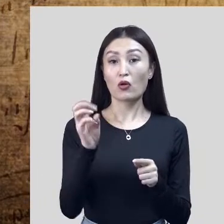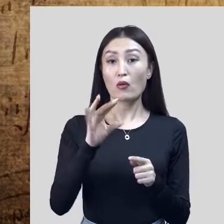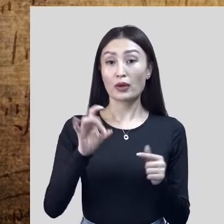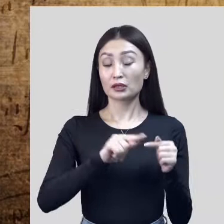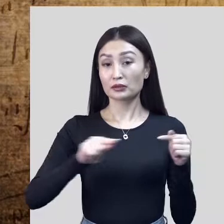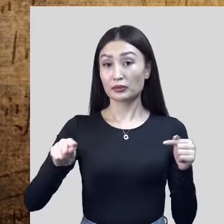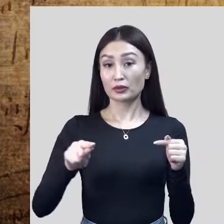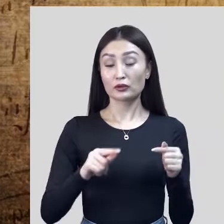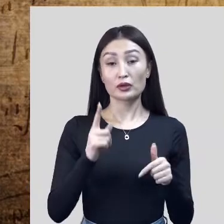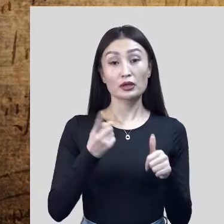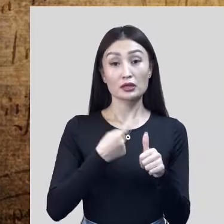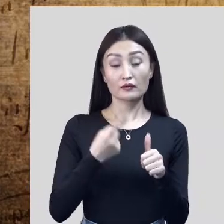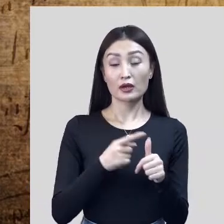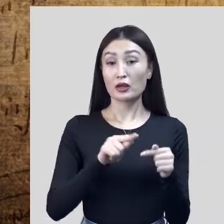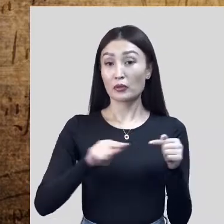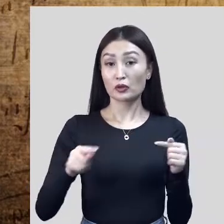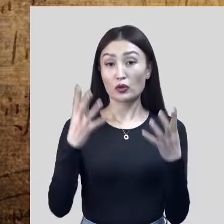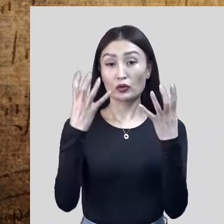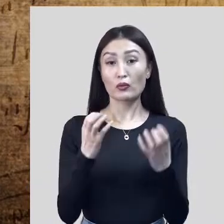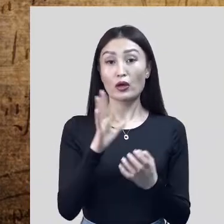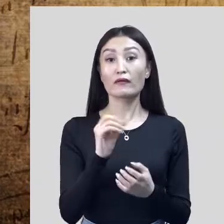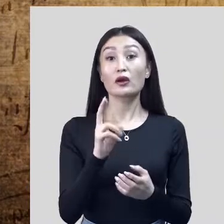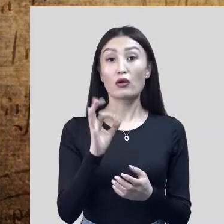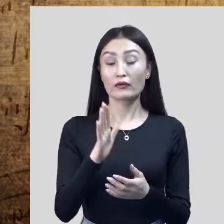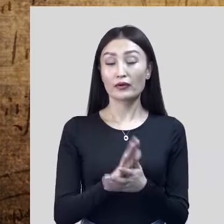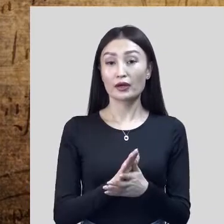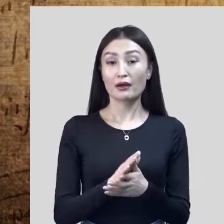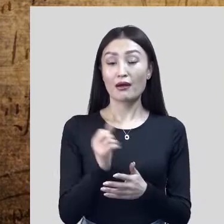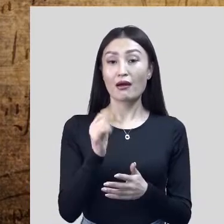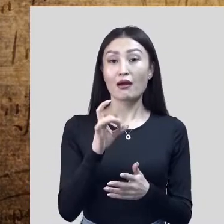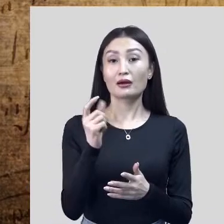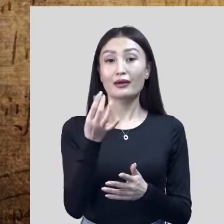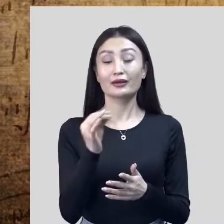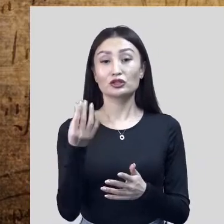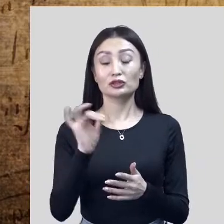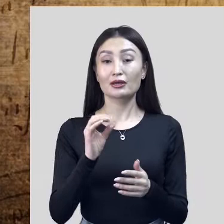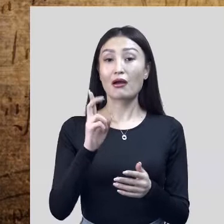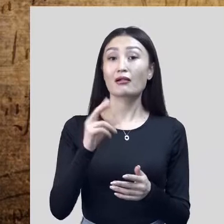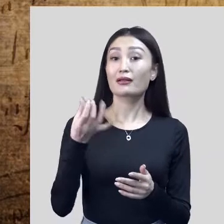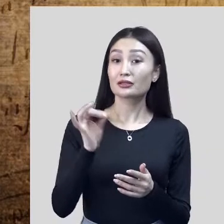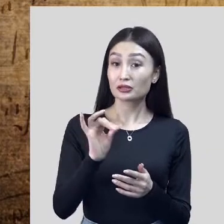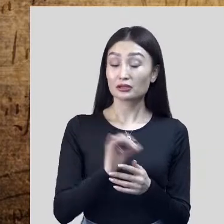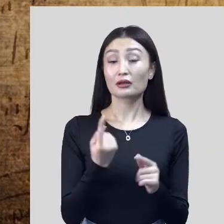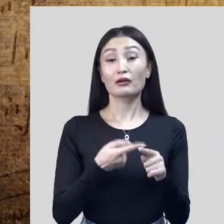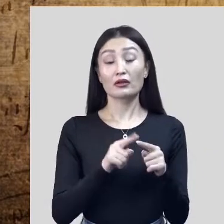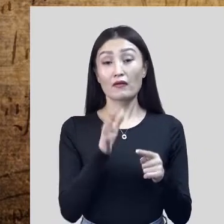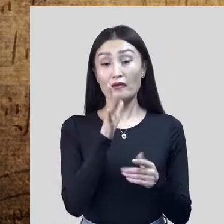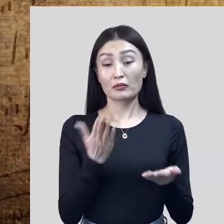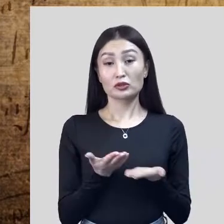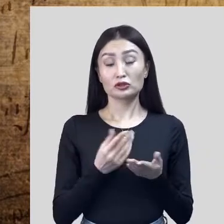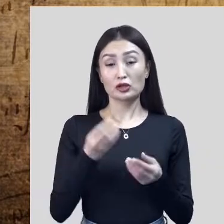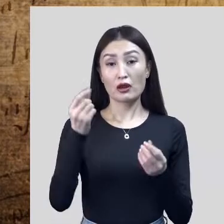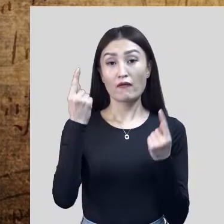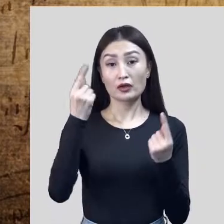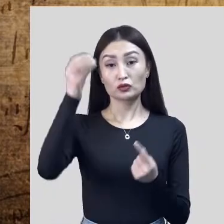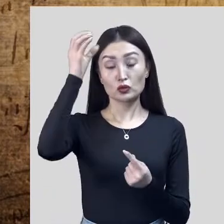период также нередко называют периодом темных веков. Архаический период – классический период. В это время жили величайшие